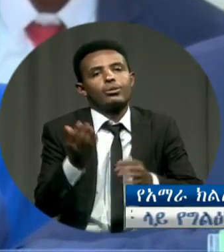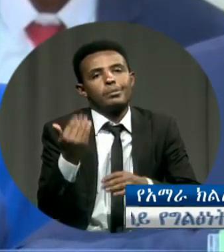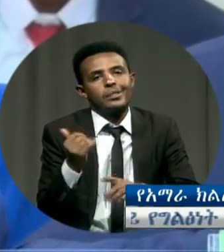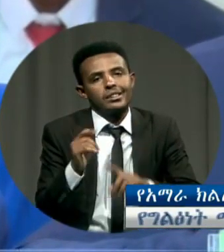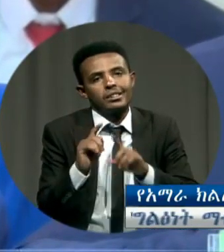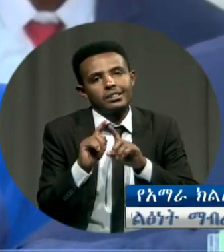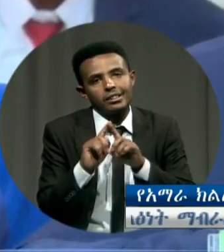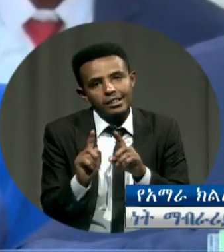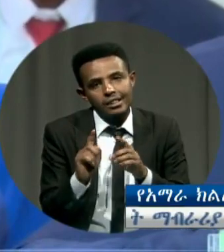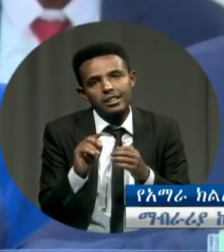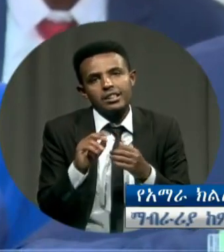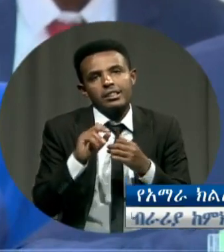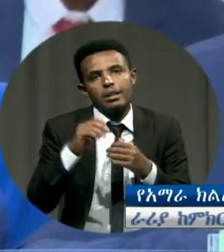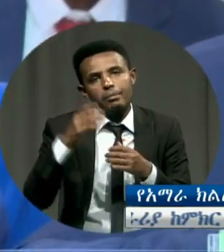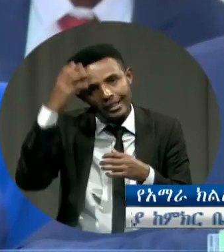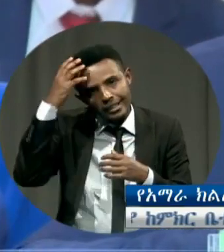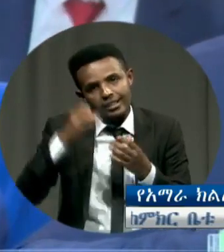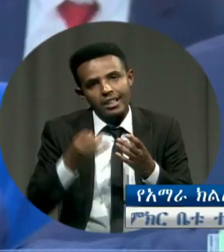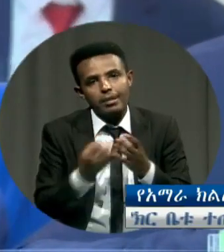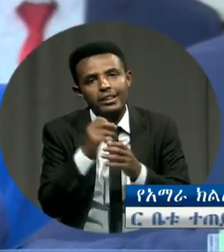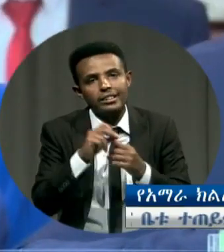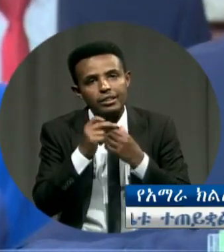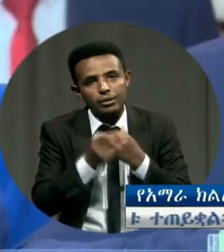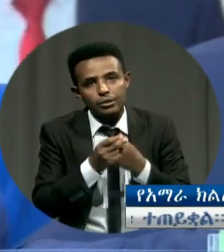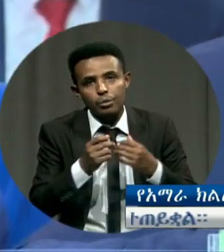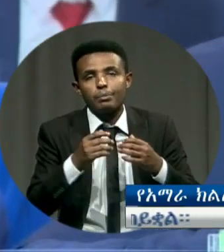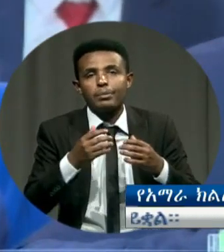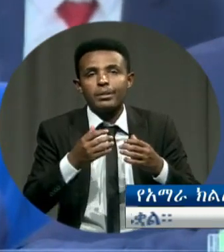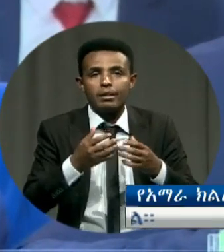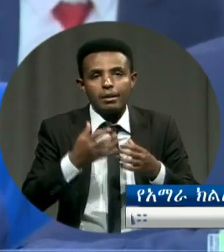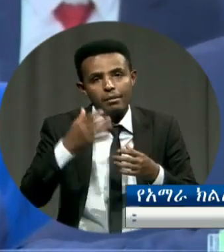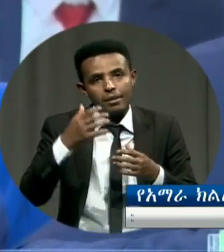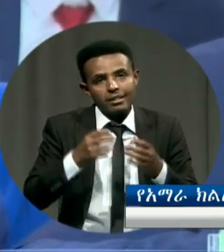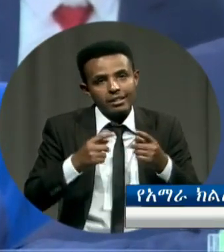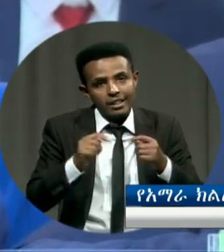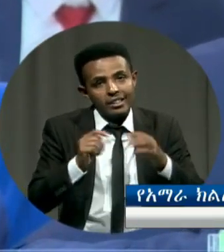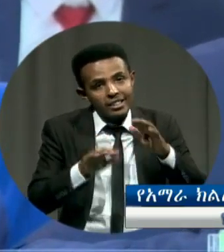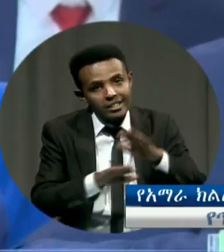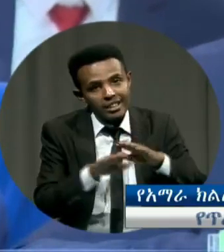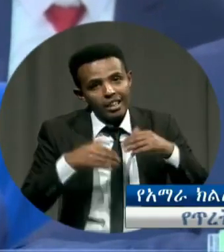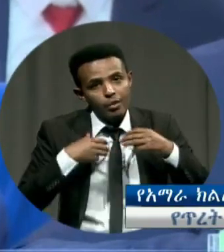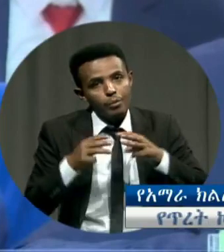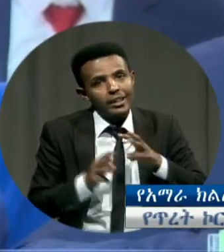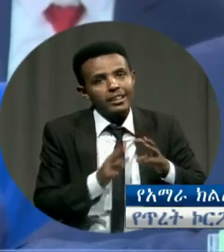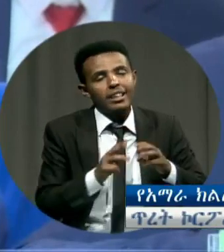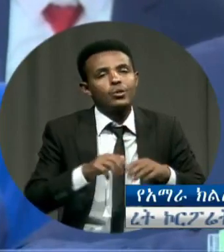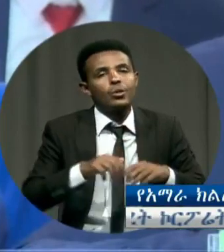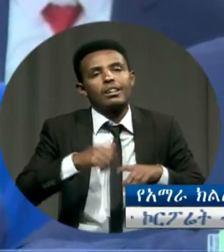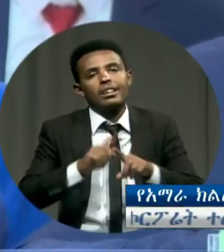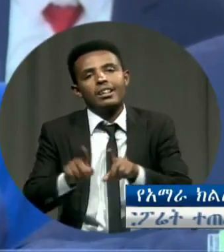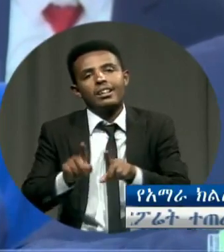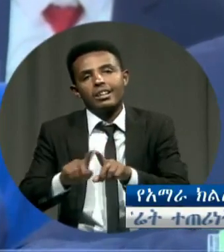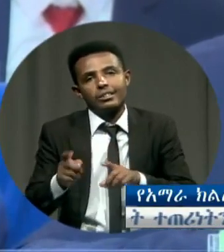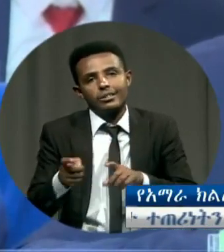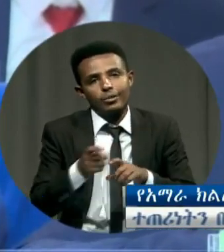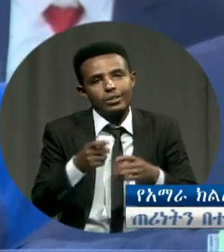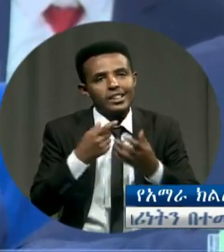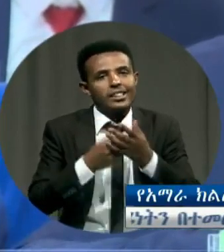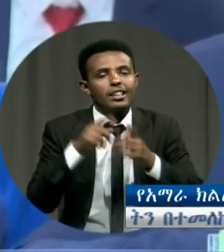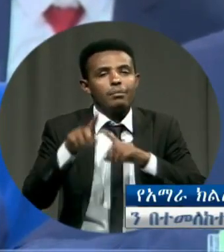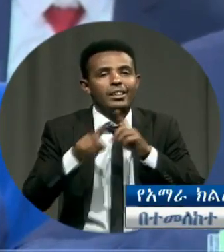ግን የመንግስት የልማት ድርጅቶችና በጥረት ስር ያሉ የልማት ድርጅቶች መንገዳቸው የተለያየ ስለሆነ ይሄን ማንሳት